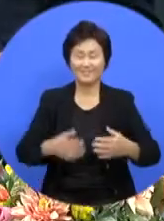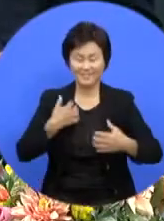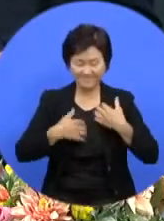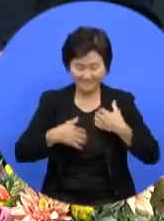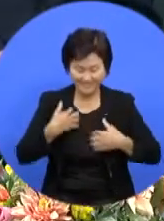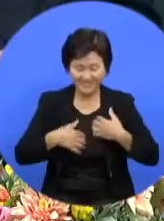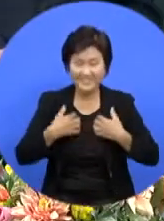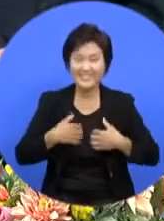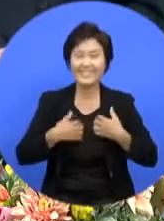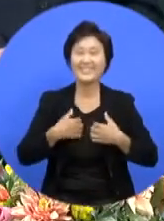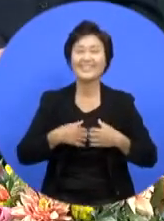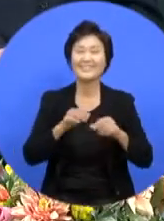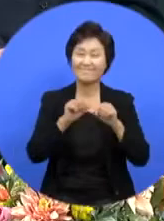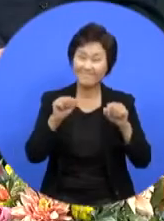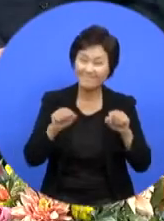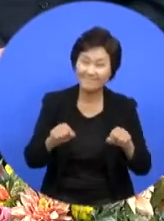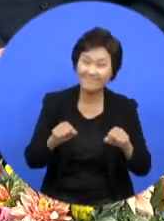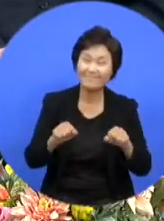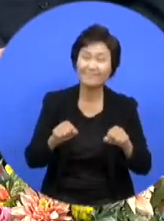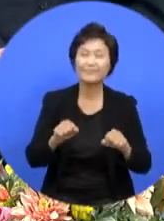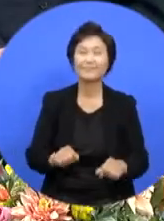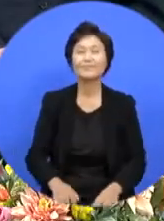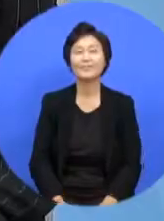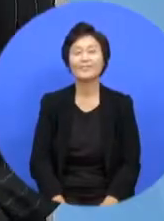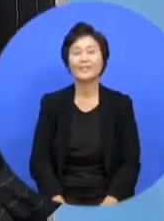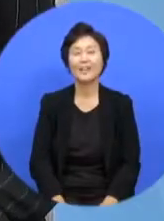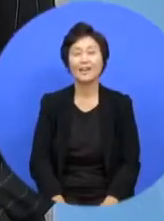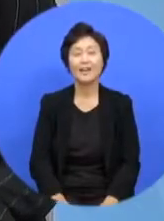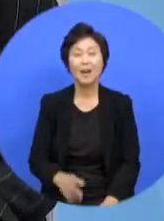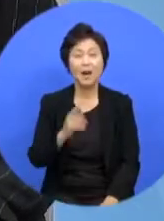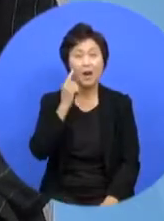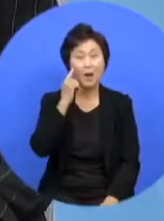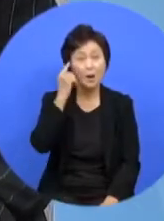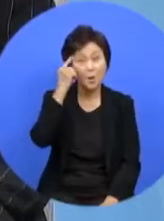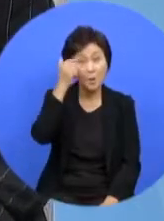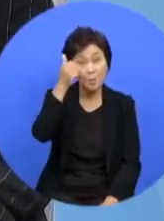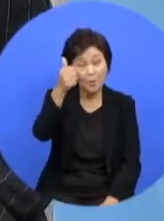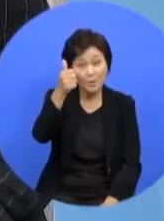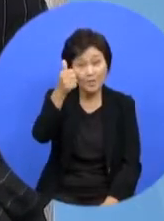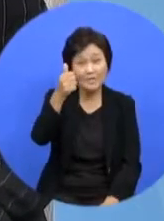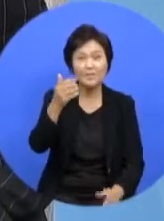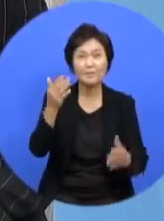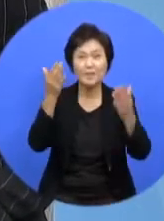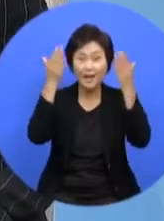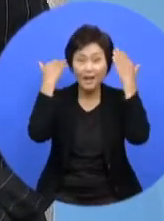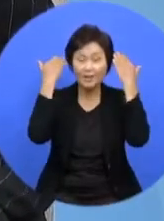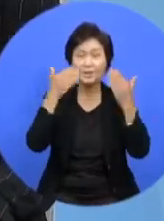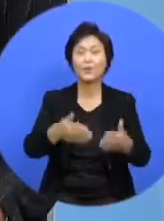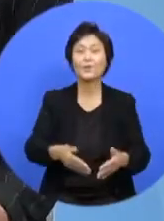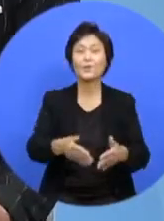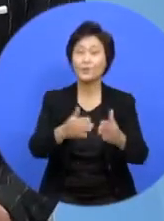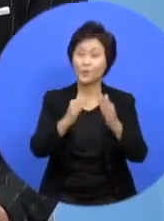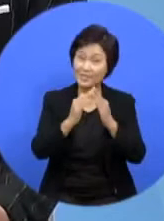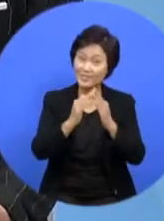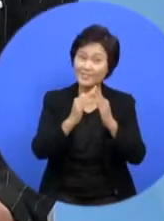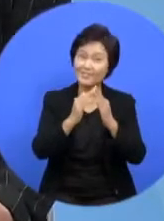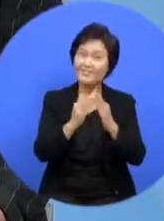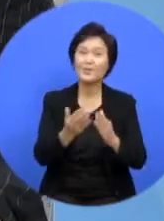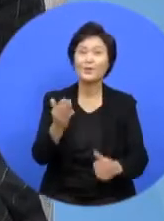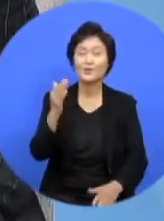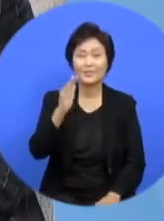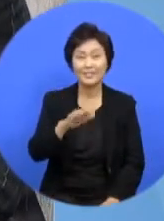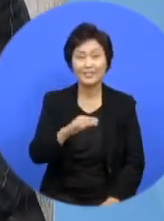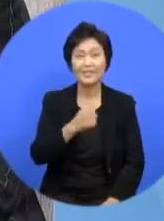반갑습니다. 환영합니다. 네. 네. 자, 우리 목사님 설립자시고 이사장님이시고 예, 우리 목사님보다 자기소개